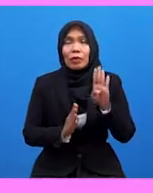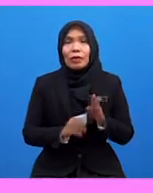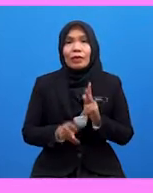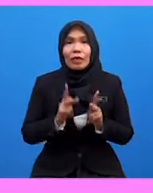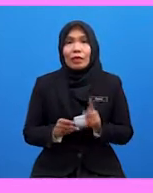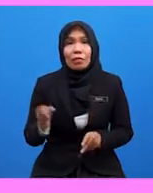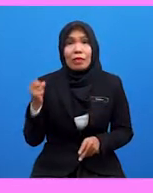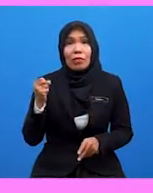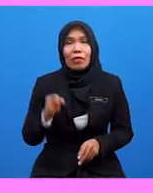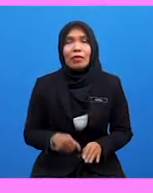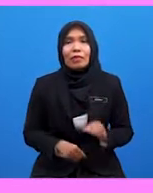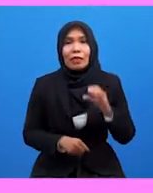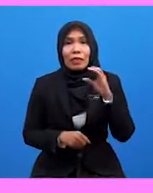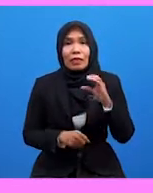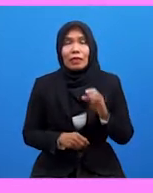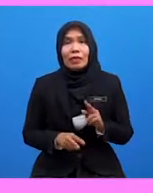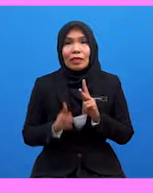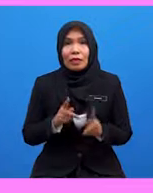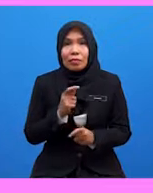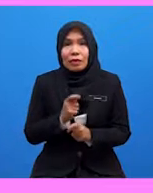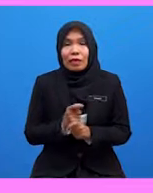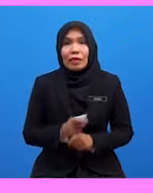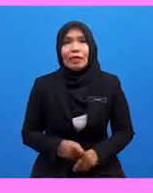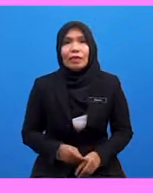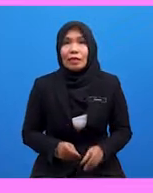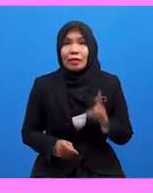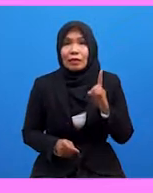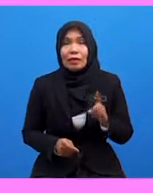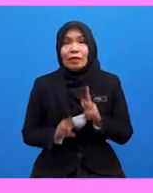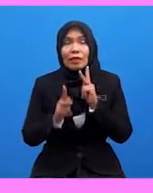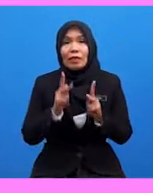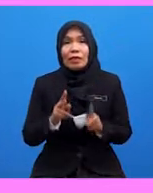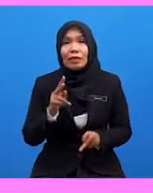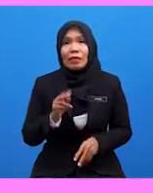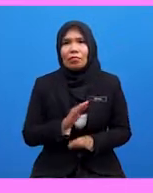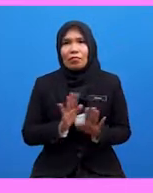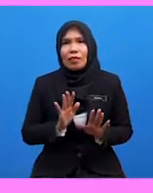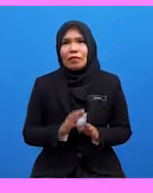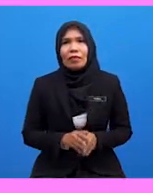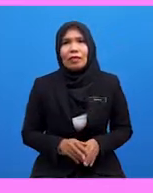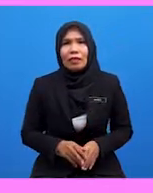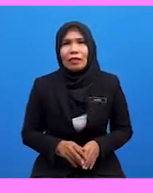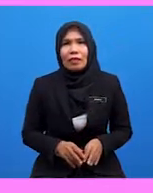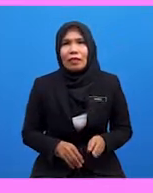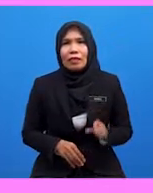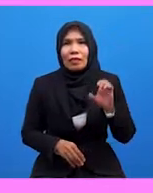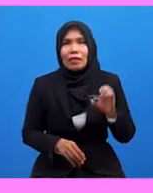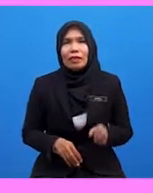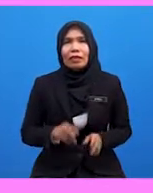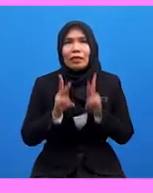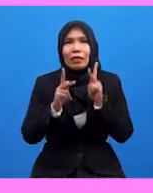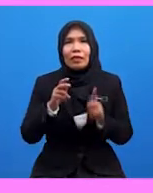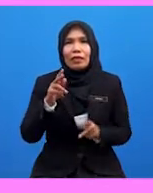penguat, C. Kata penegas, D. Kata nafi, E. Kata pemberi, F.